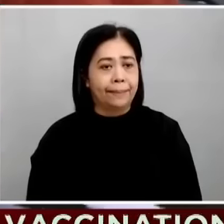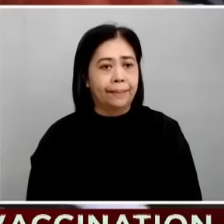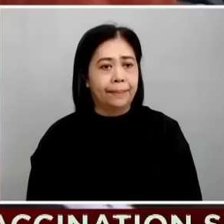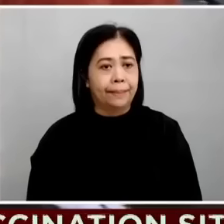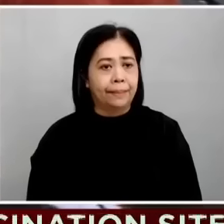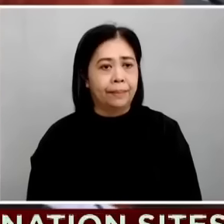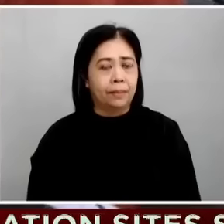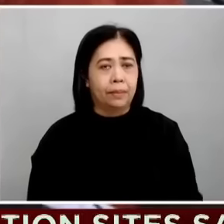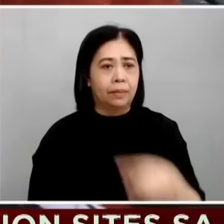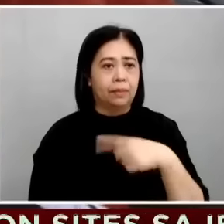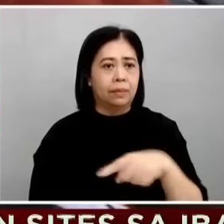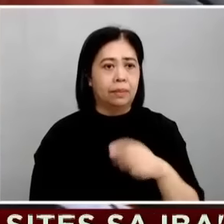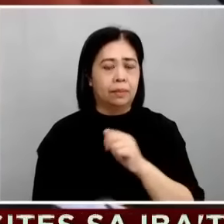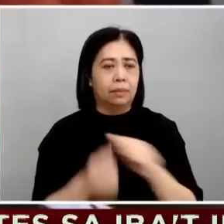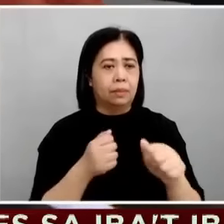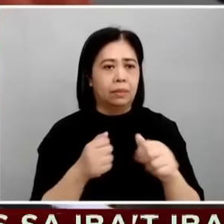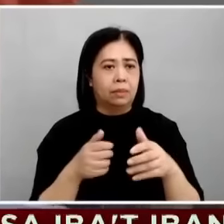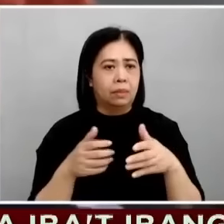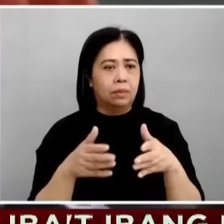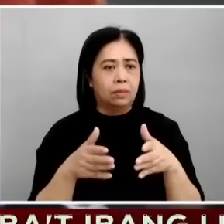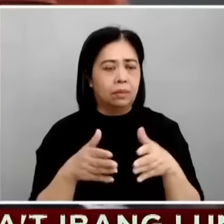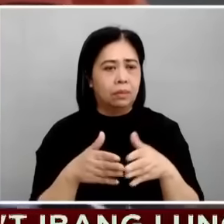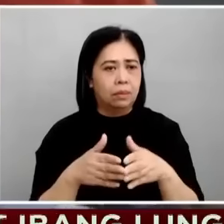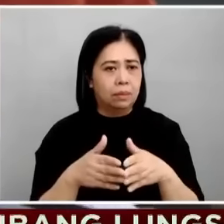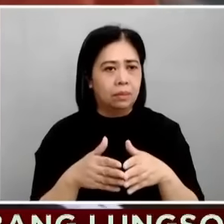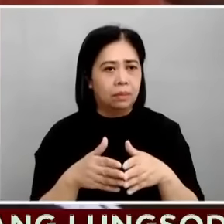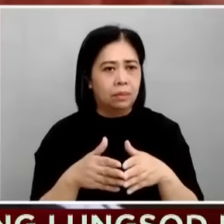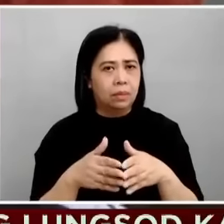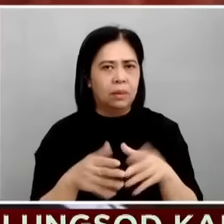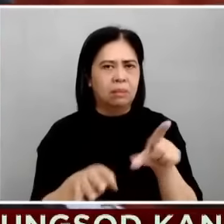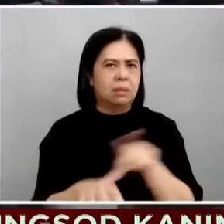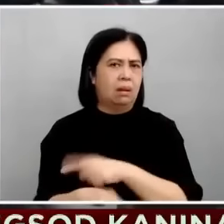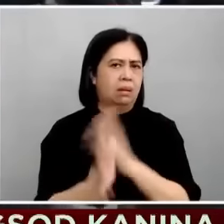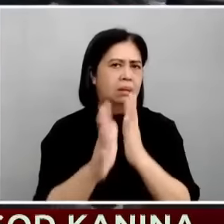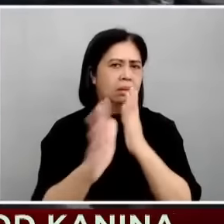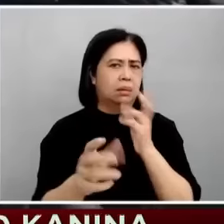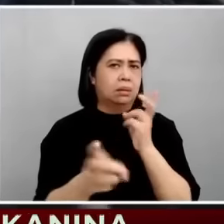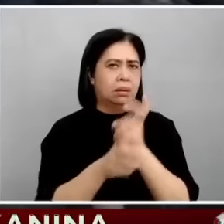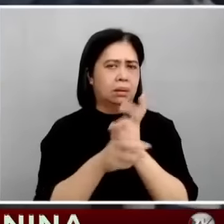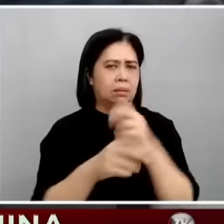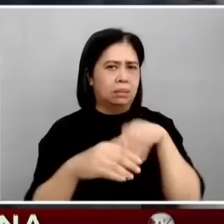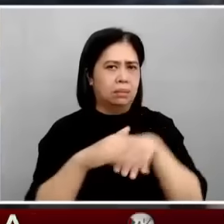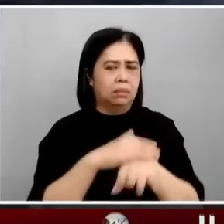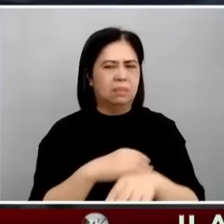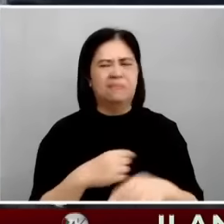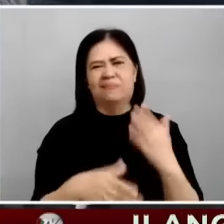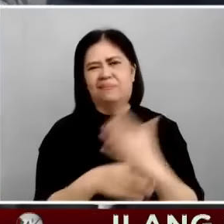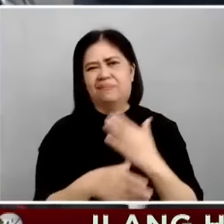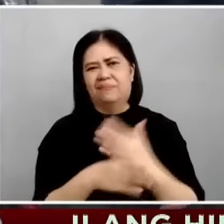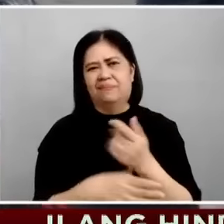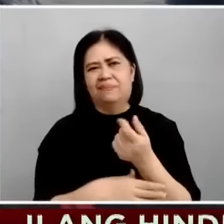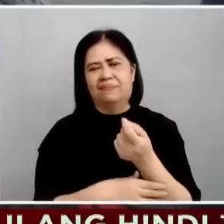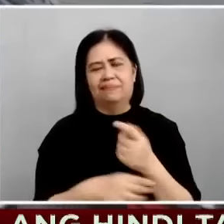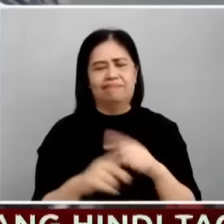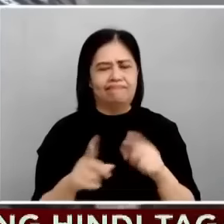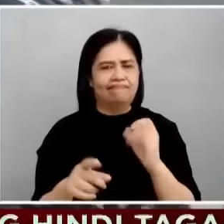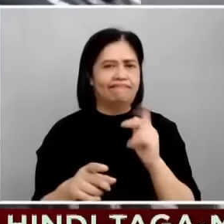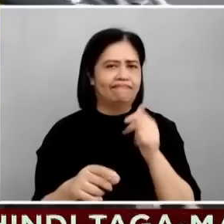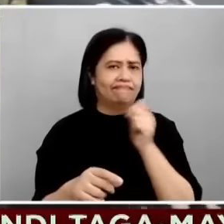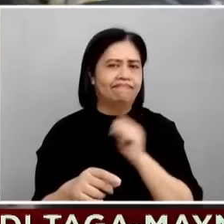daanan po, matagal po eh. Ano? Yung daanan po, matagal po, mahirap po makalusot. Medyo abala lang sir ng konti, pero okay lang.